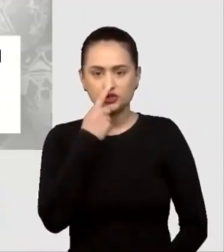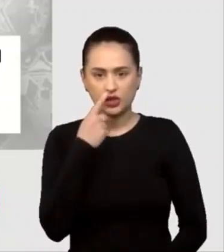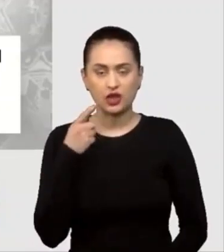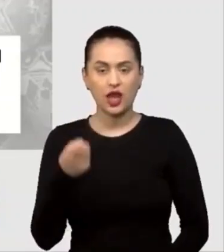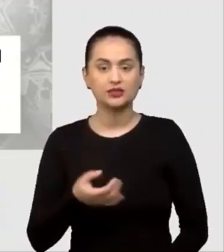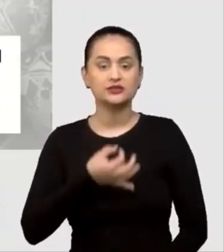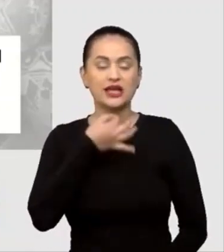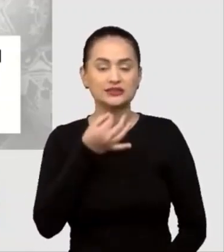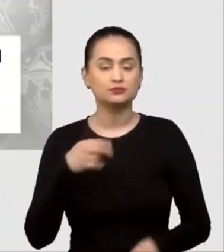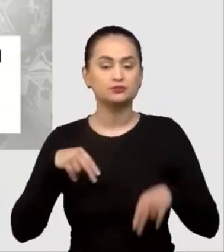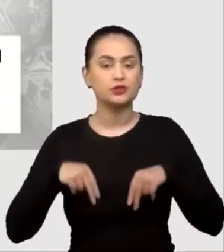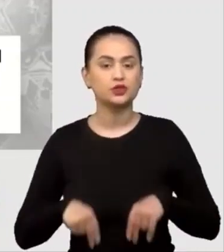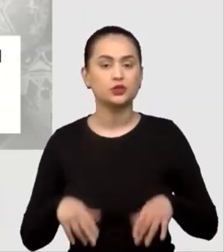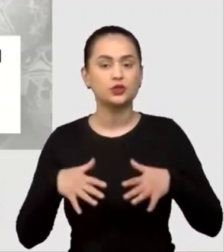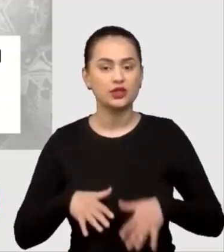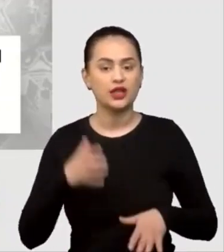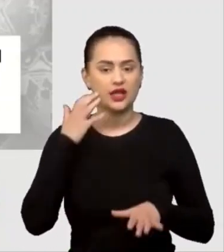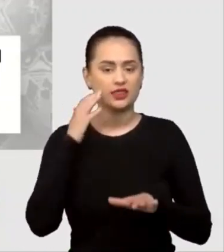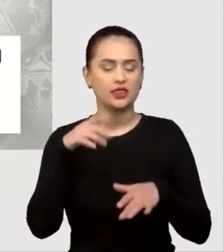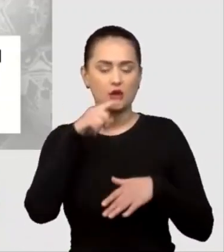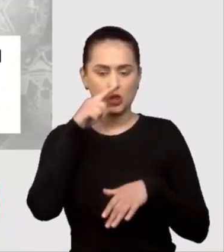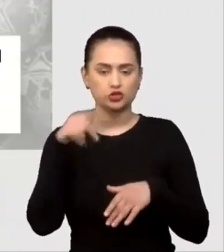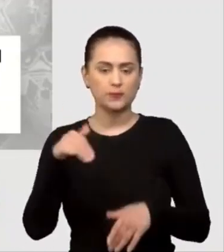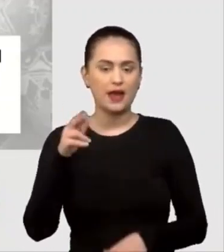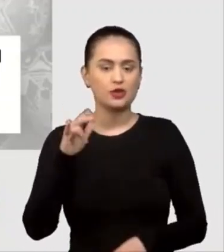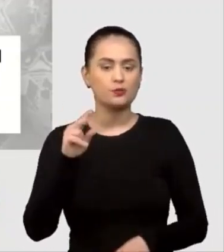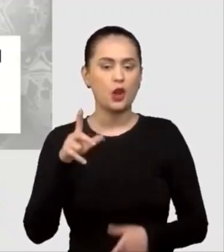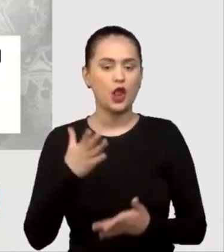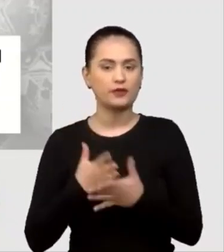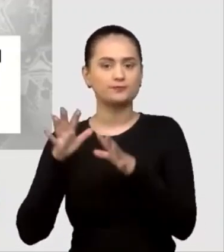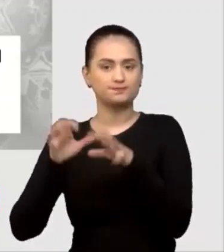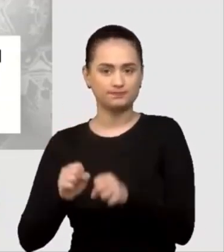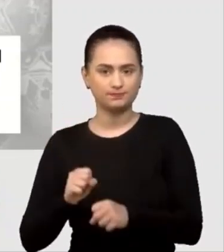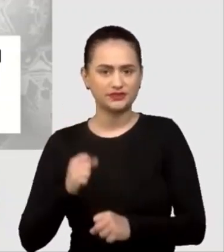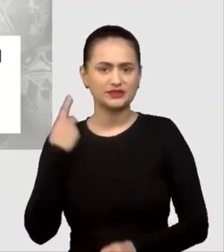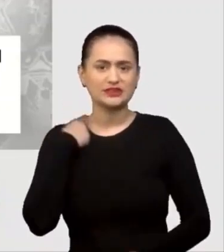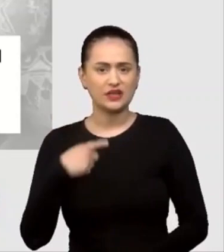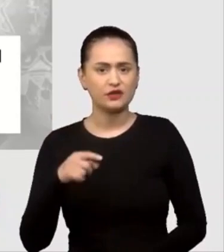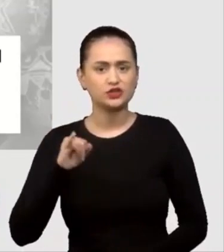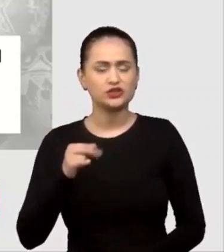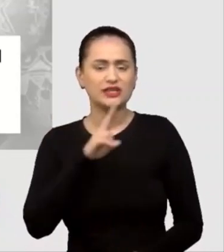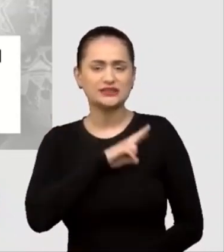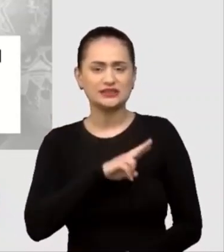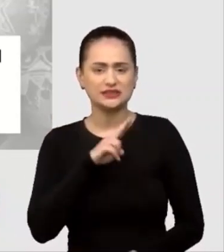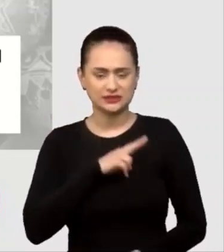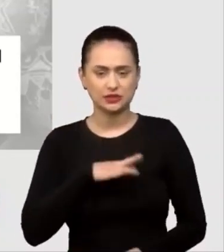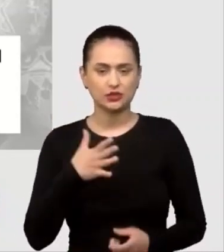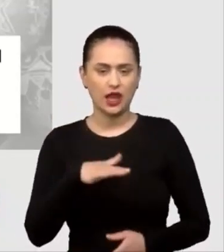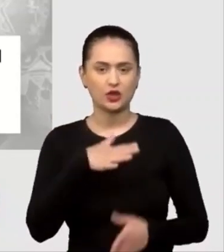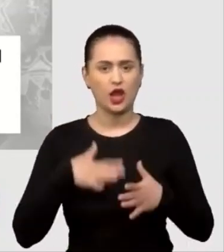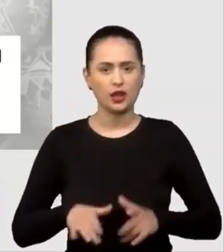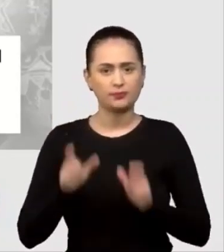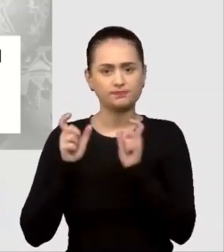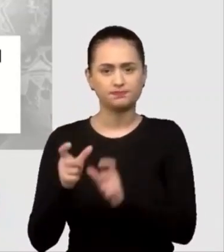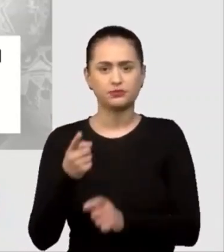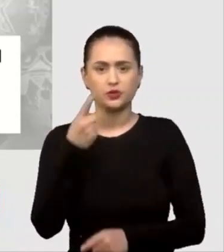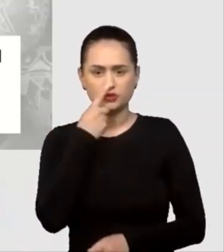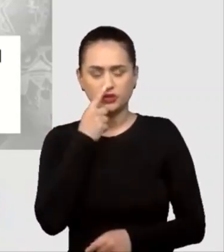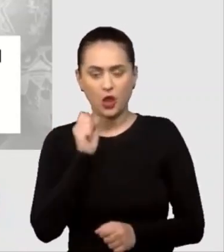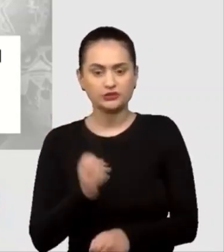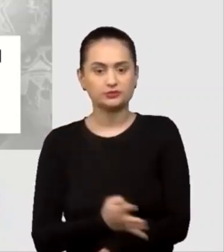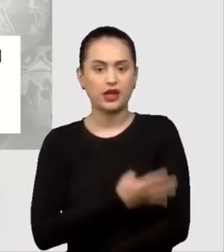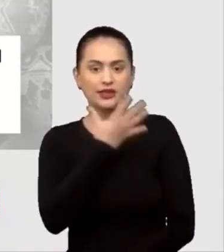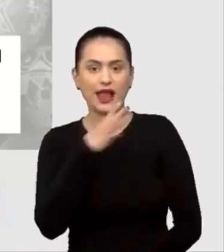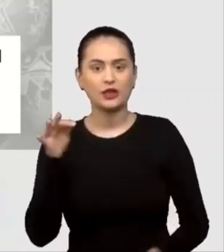rușilor? Asta a spus Zelenski când a căzut Mariupolul. Sacrificiul și rezistența cu care batalionul Azov s-a opus rușilor